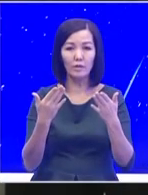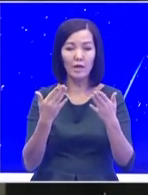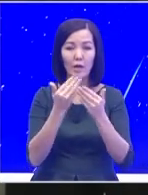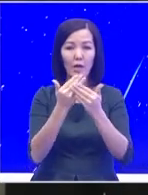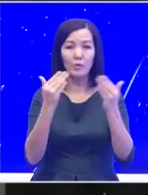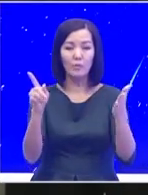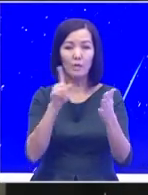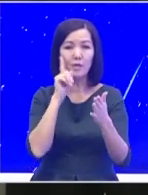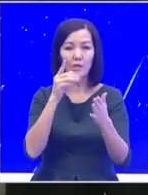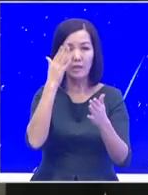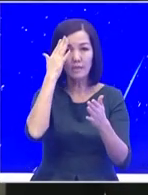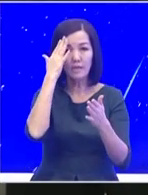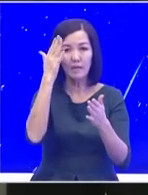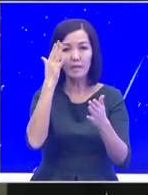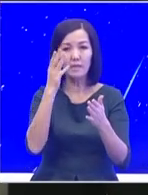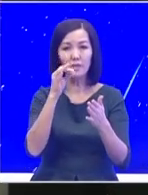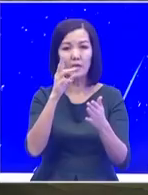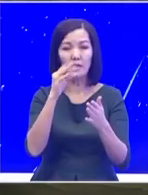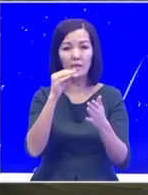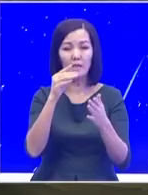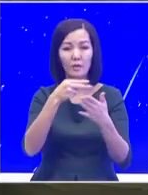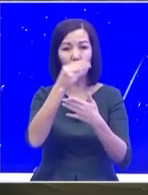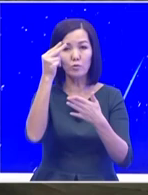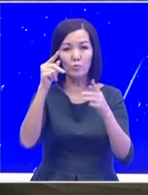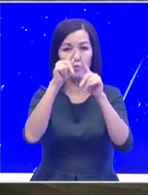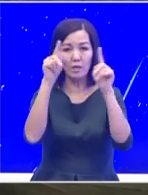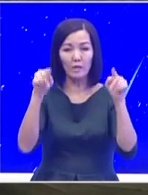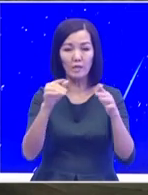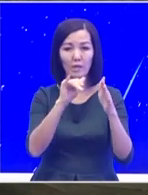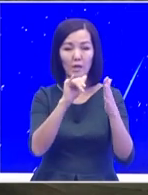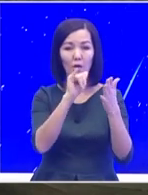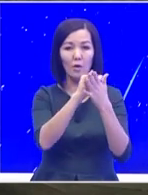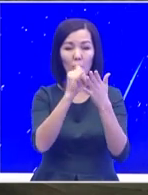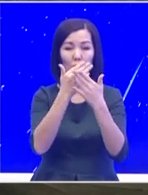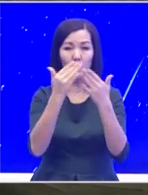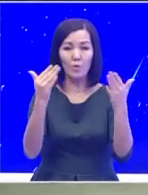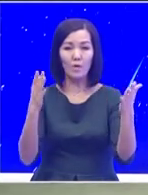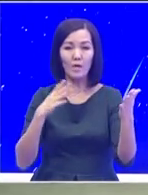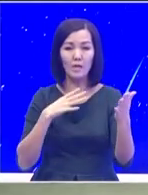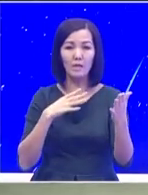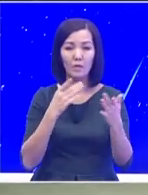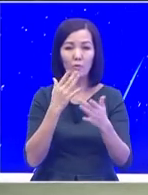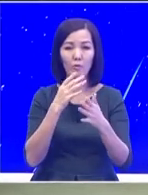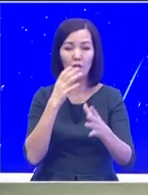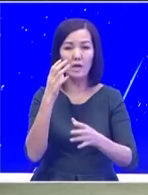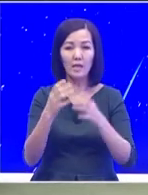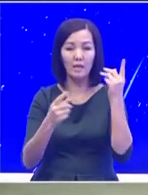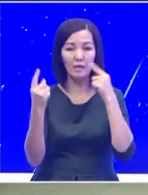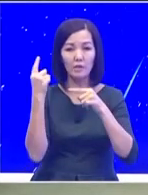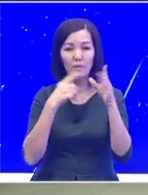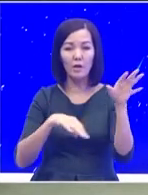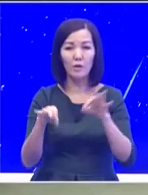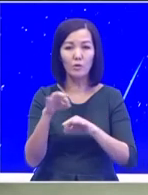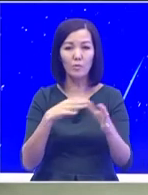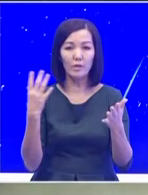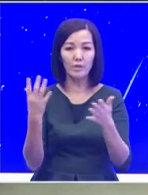көрмеде жас талант Батан Шаттықтың да туындылары қойылды. Ол ұстаз жолымен қажырлы еңбек етіп, ұлттық және халықаралық шығармашылық